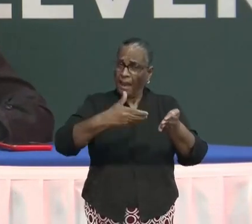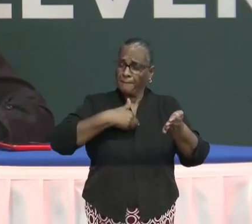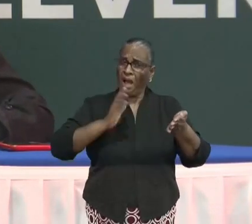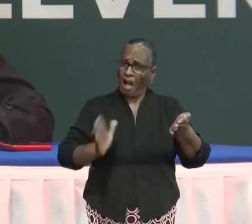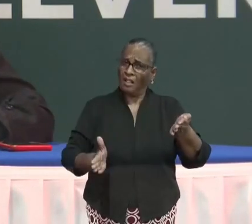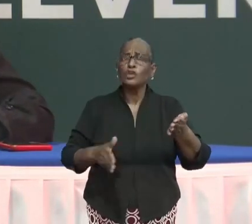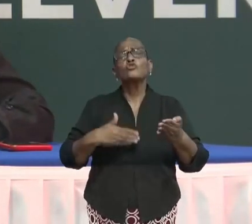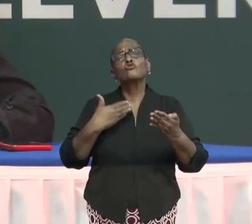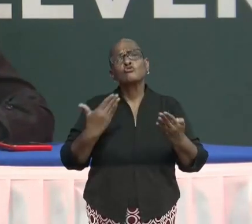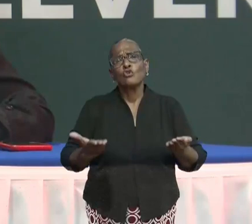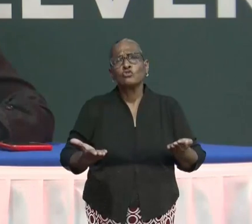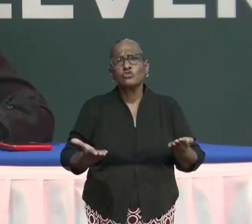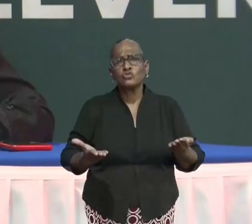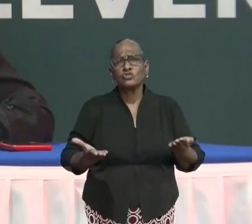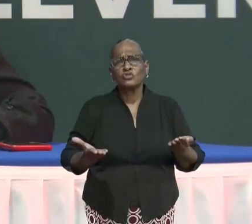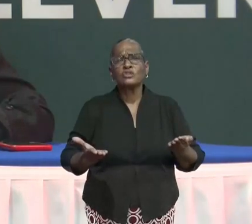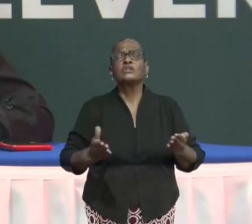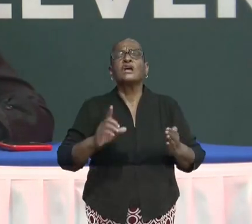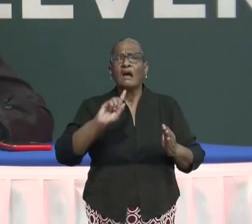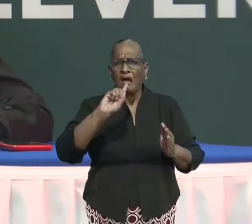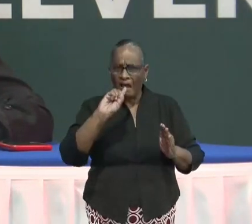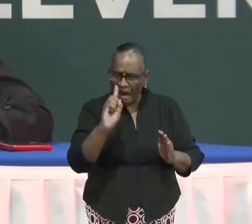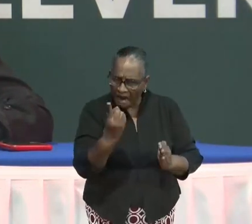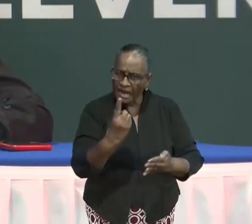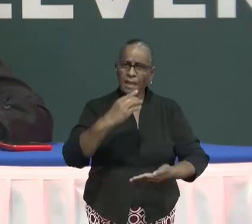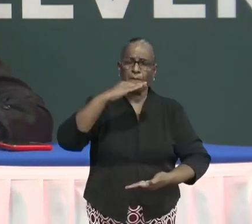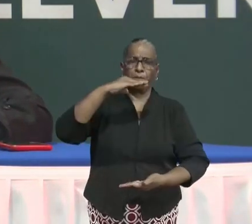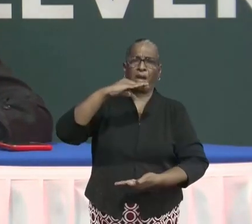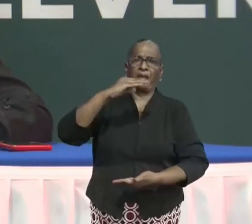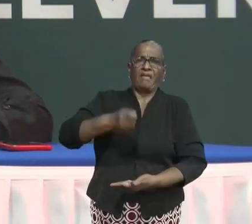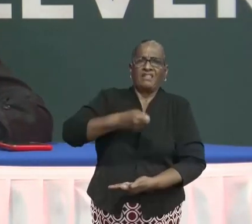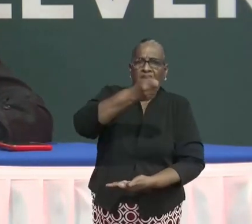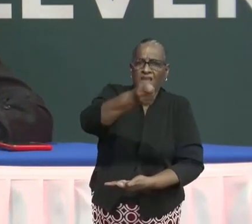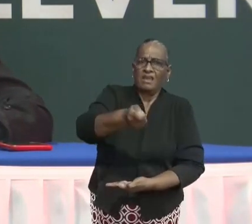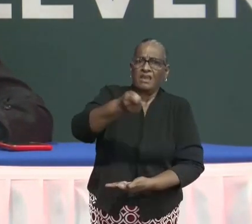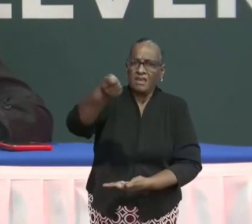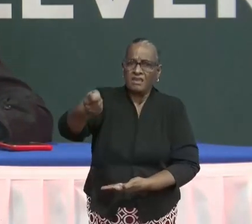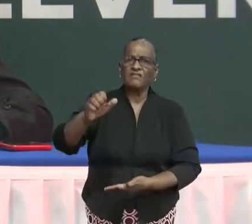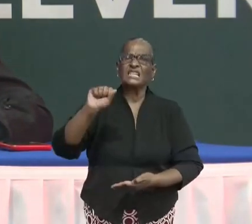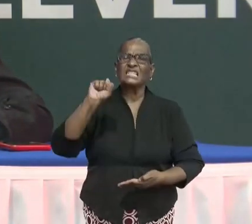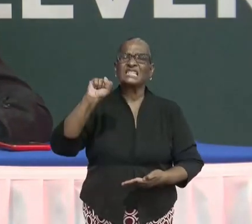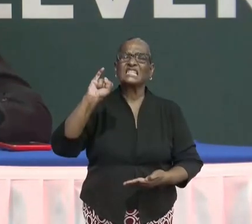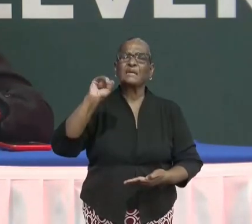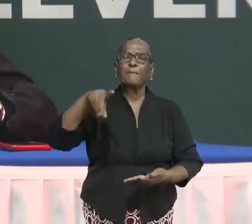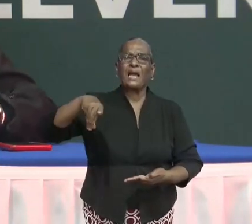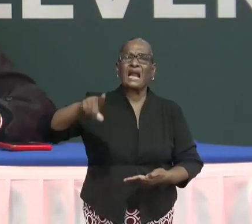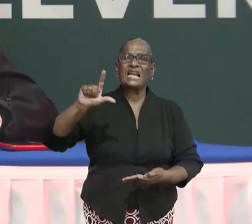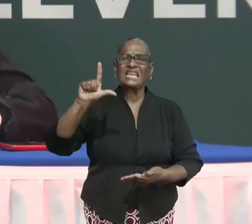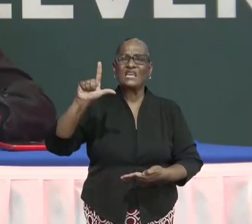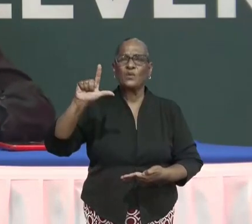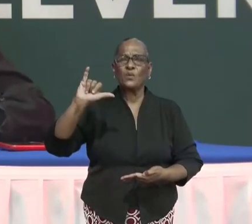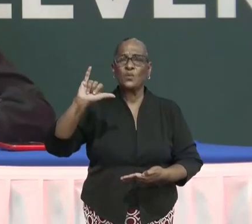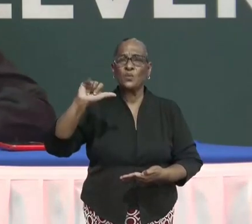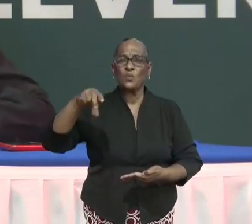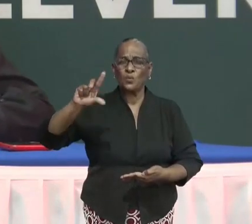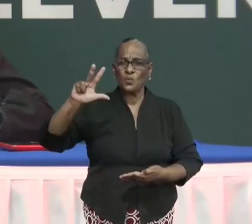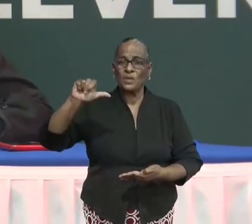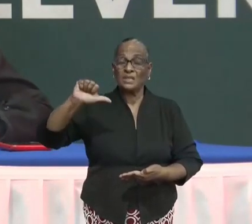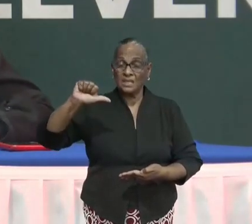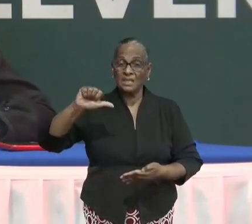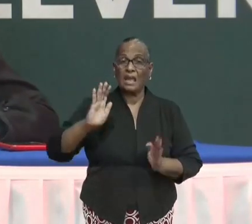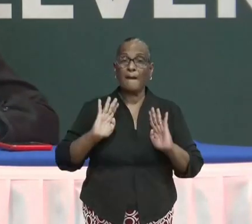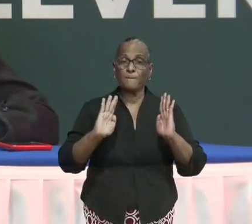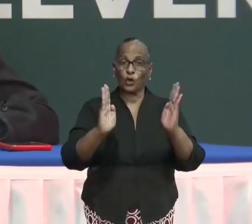tori desono dat u moest de pakket giden SMA voor Sipaliwini, Nanga Brokopondo. De SMA